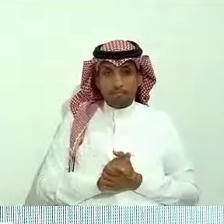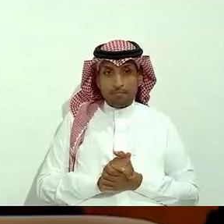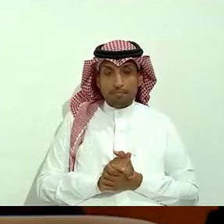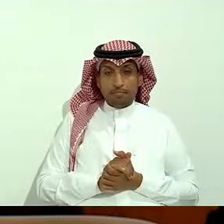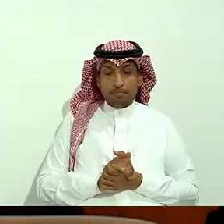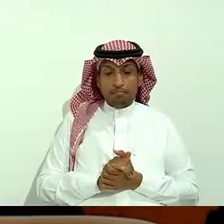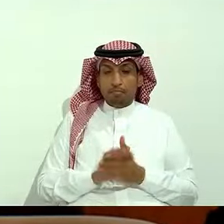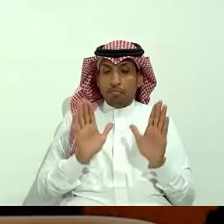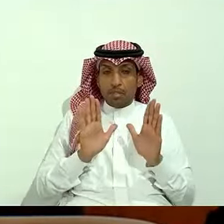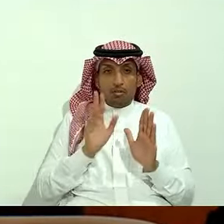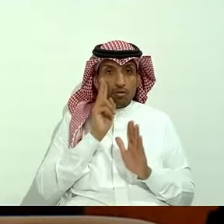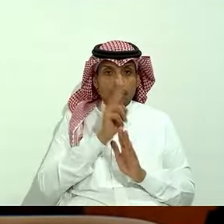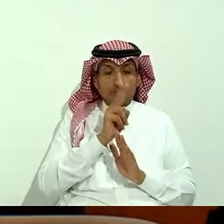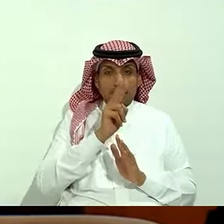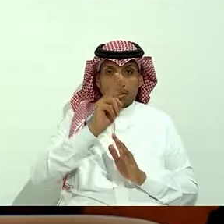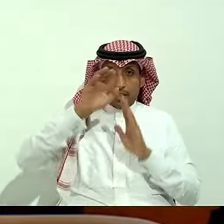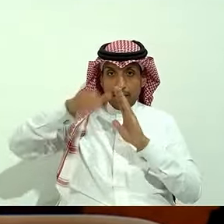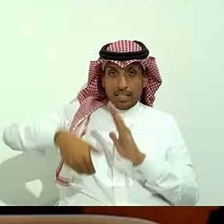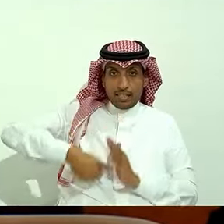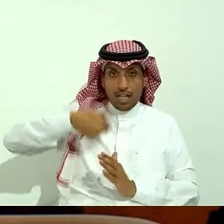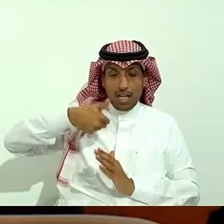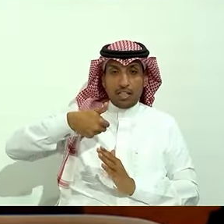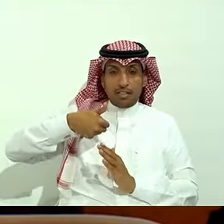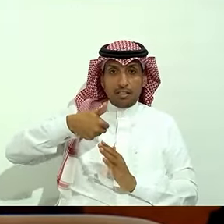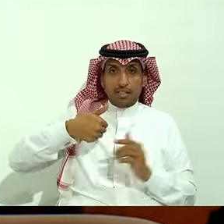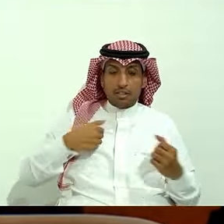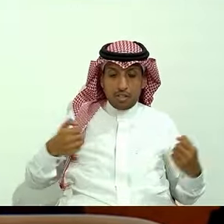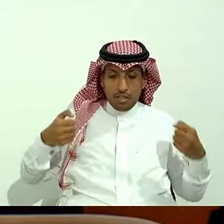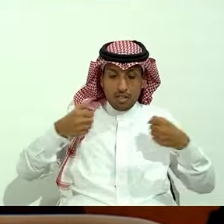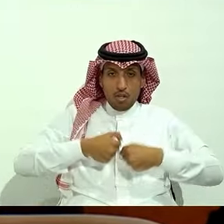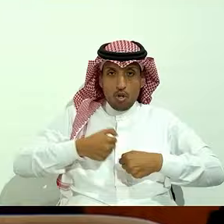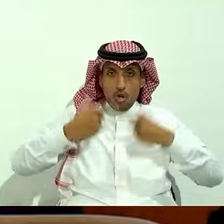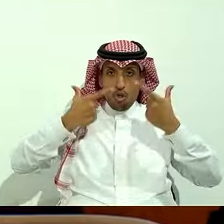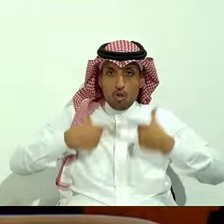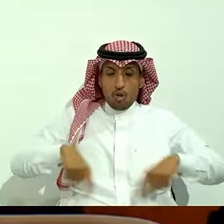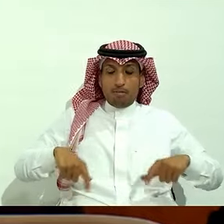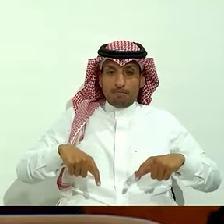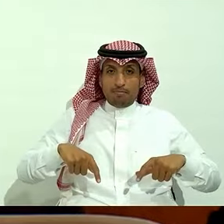جميل. وبس، واللي تحته مقطع أو دراعة أم